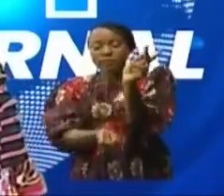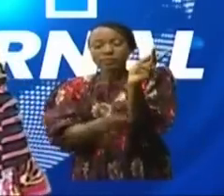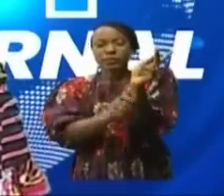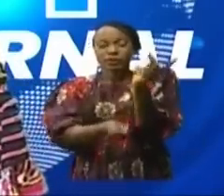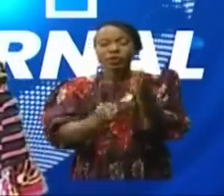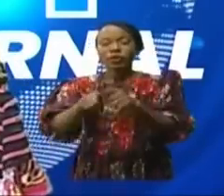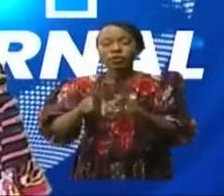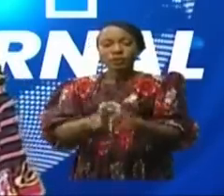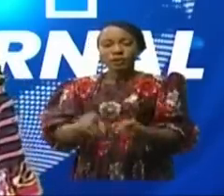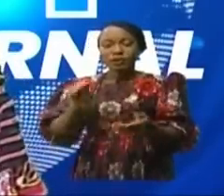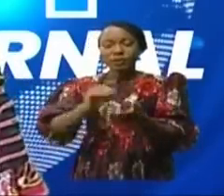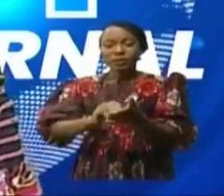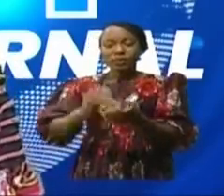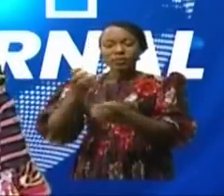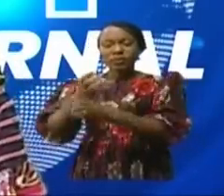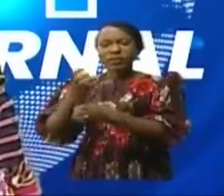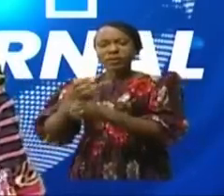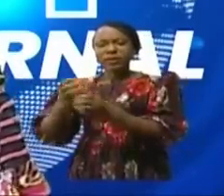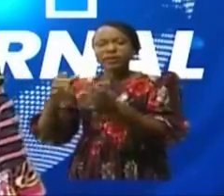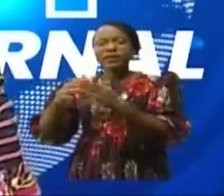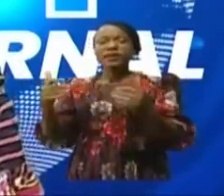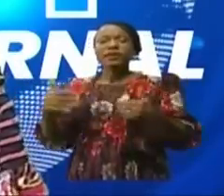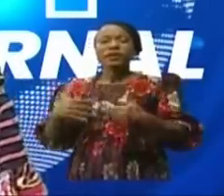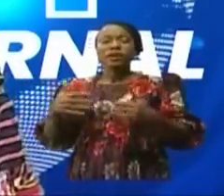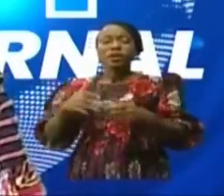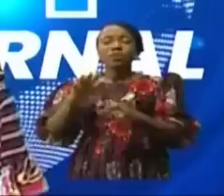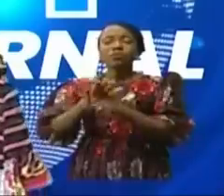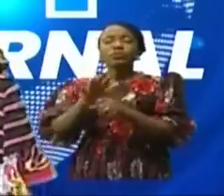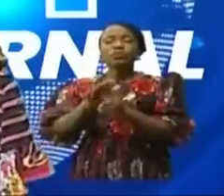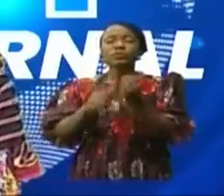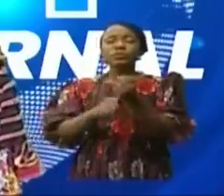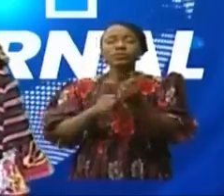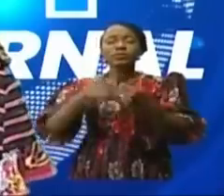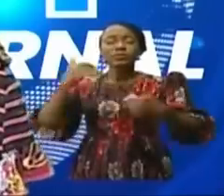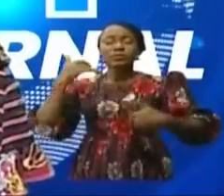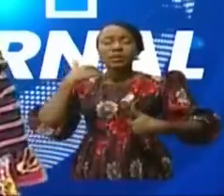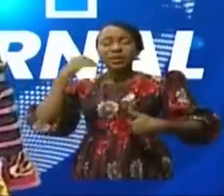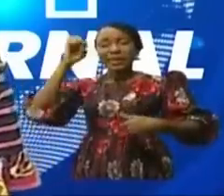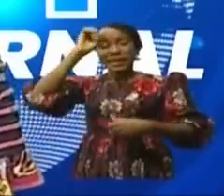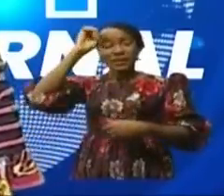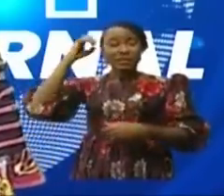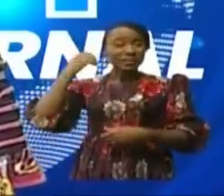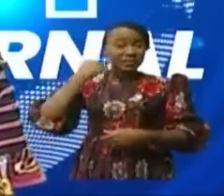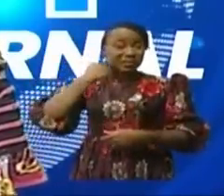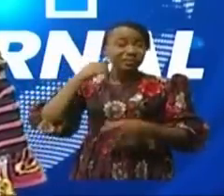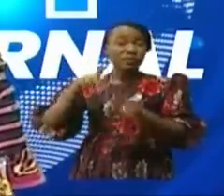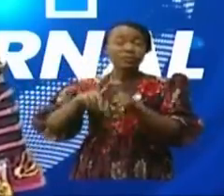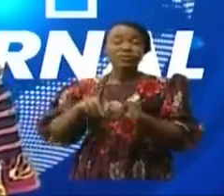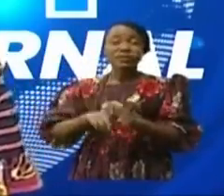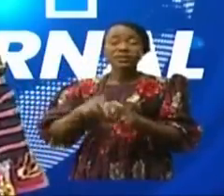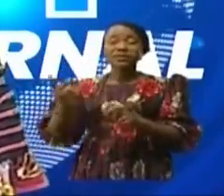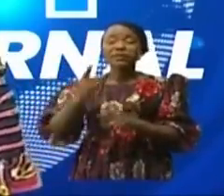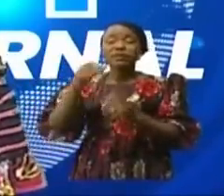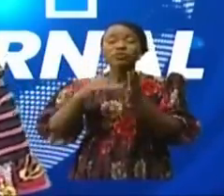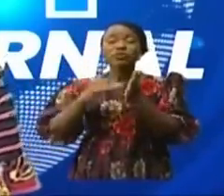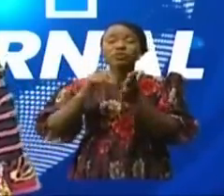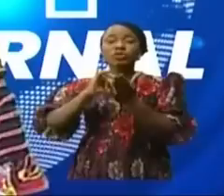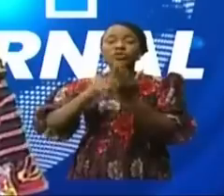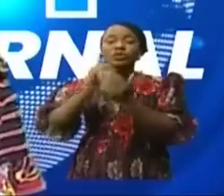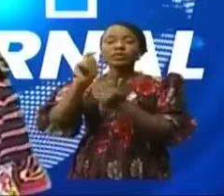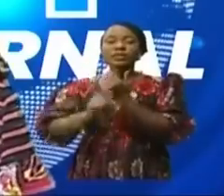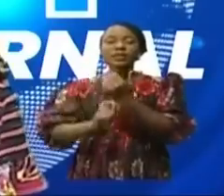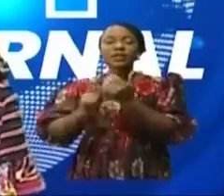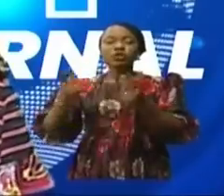statistiques font froid dans le dos. 26% des personnes souffrent d'une hépatite à l'échelle mondiale. Ce 28 juillet, c'est la journée mondiale